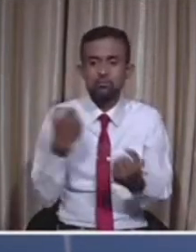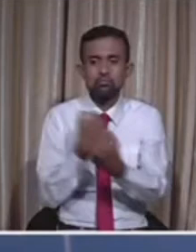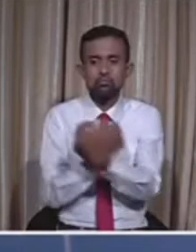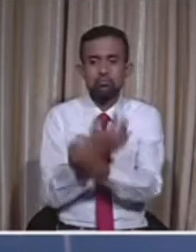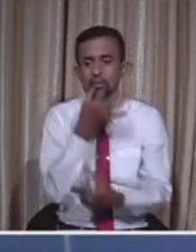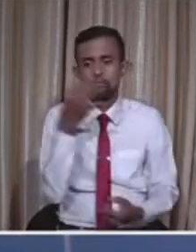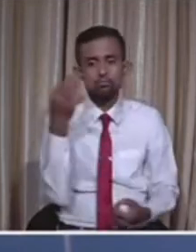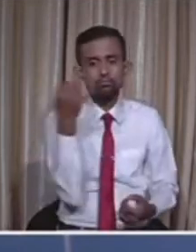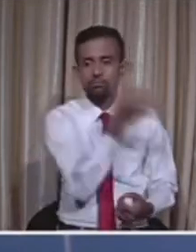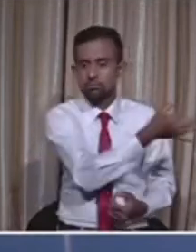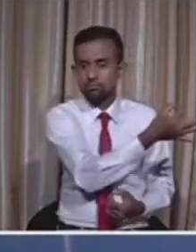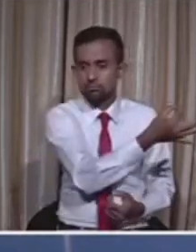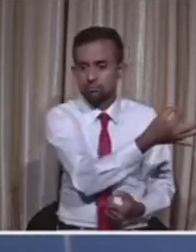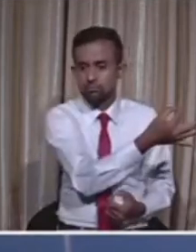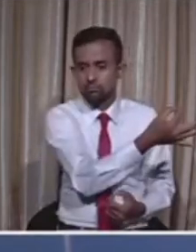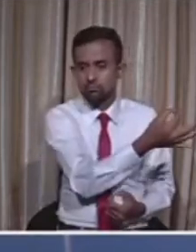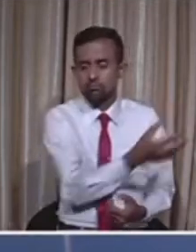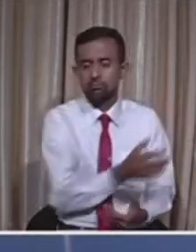වාර්තා කරන එක